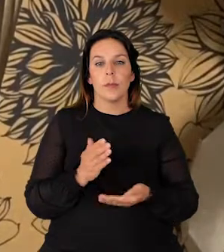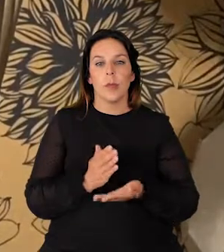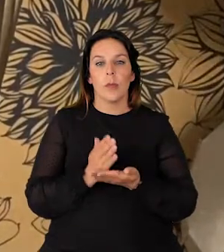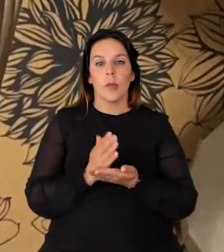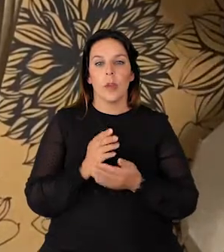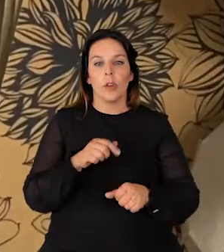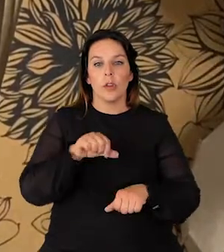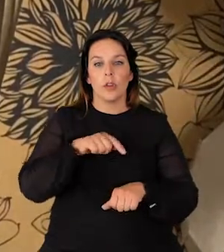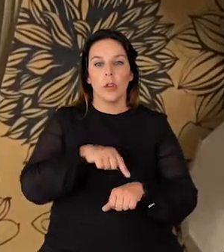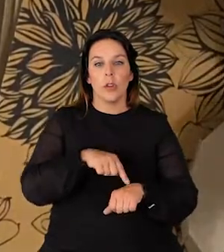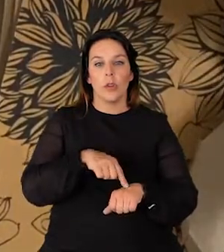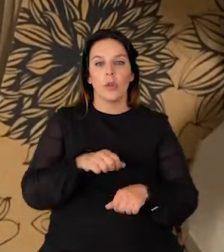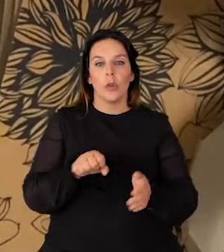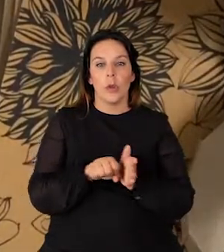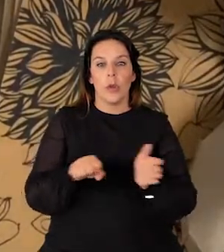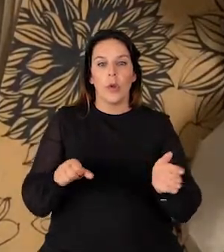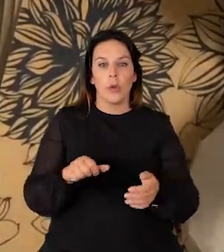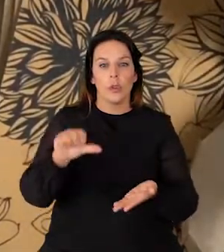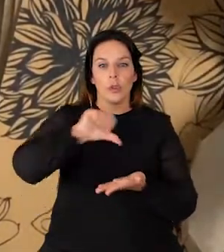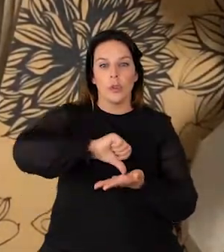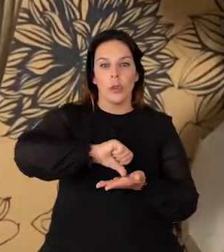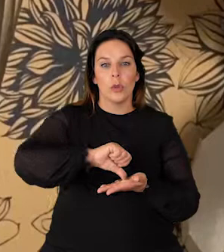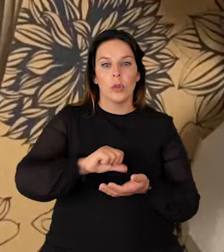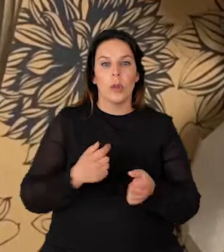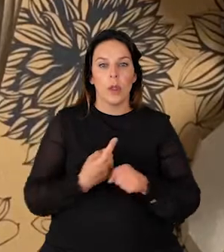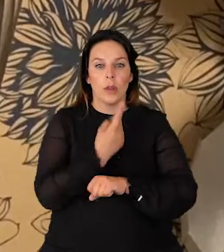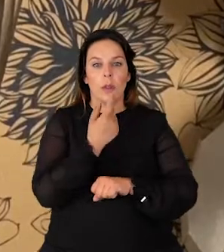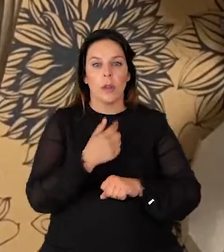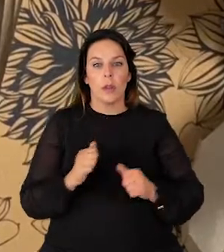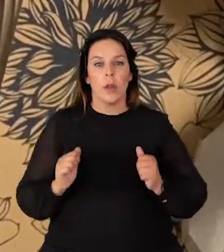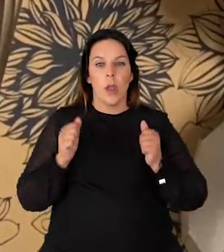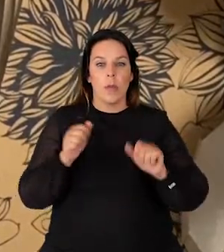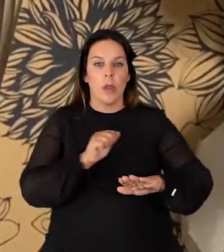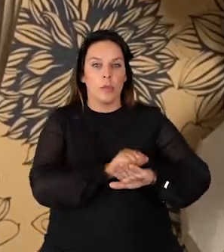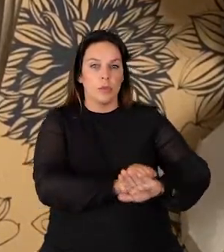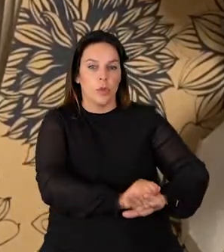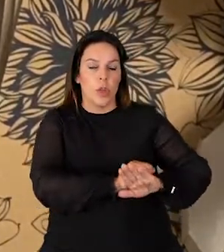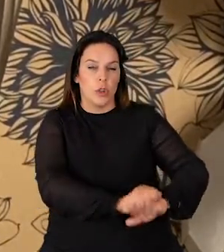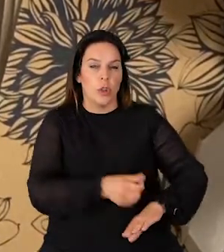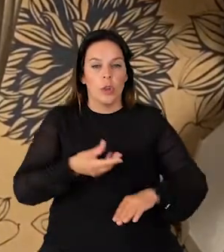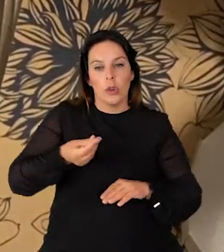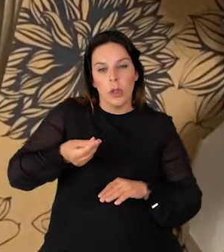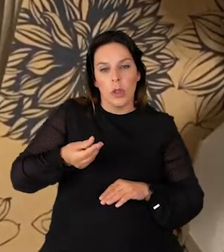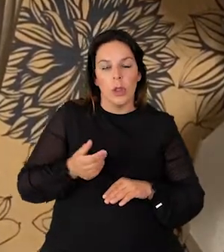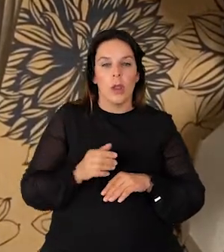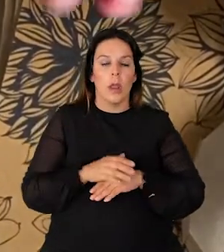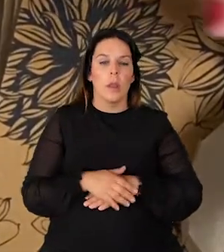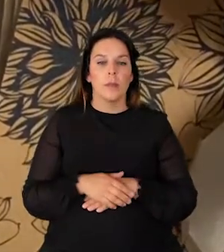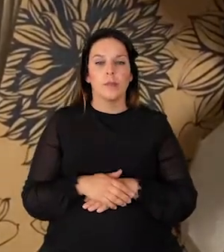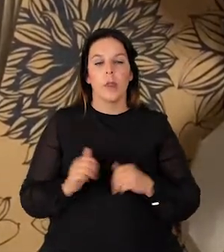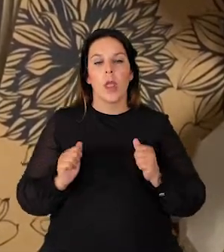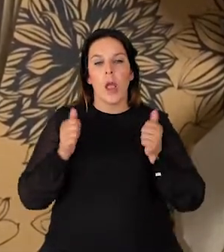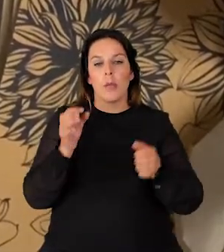Pomagacie sobie rączką od środka rakiety, żeby troszeczkę docisnąć klej, żeby on mógł się tam